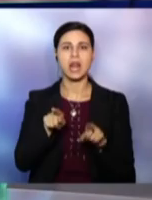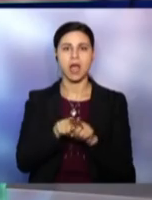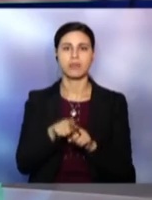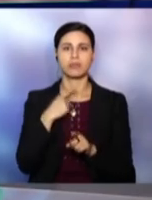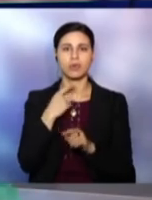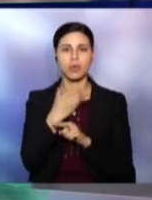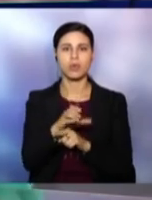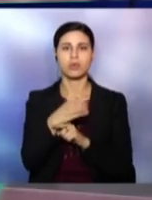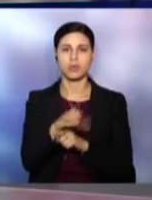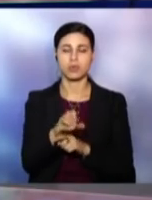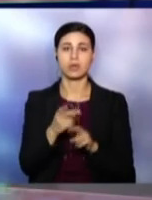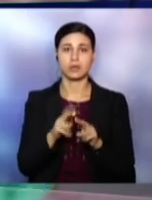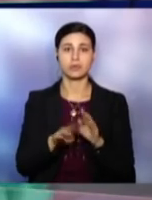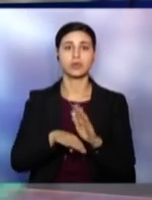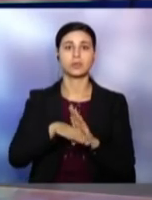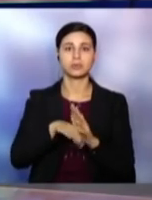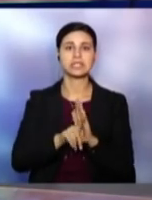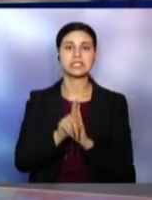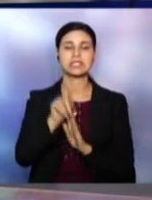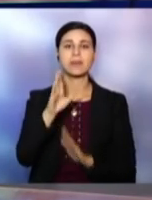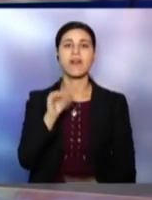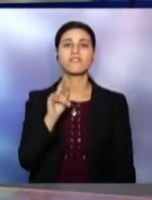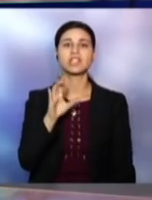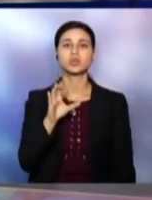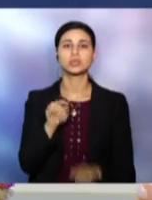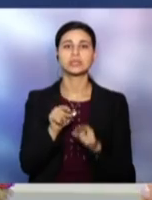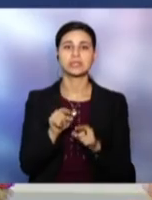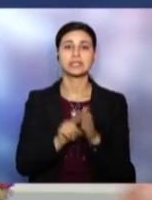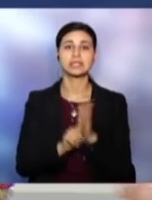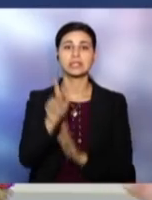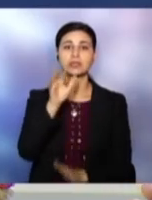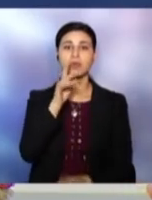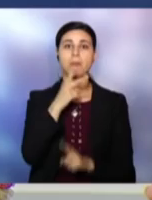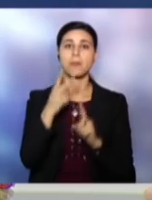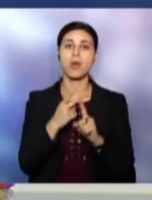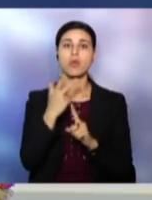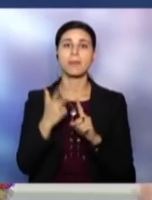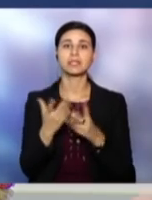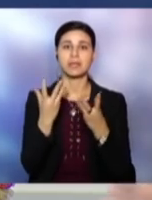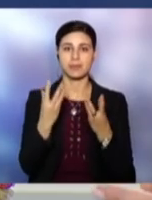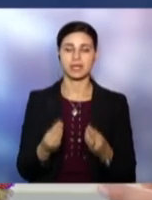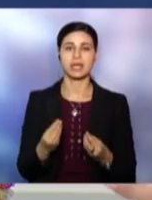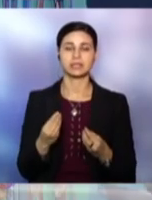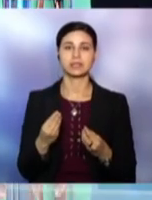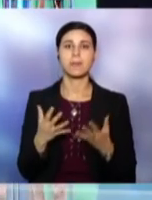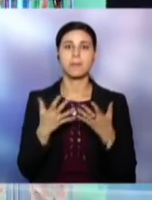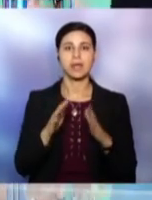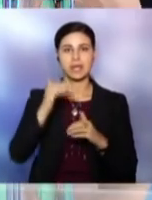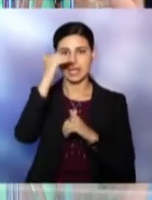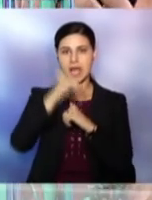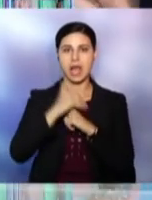შეტევითი ხველა, რომელიც იწყება ჩვეულებრივ ვირუსული ინფექციის დაწყების მეორე მესამე დღეს, უპირატესად